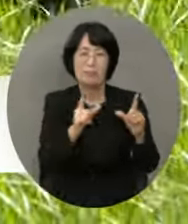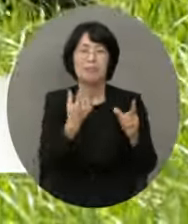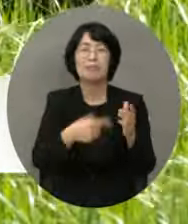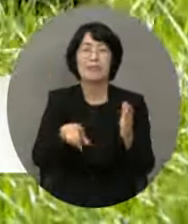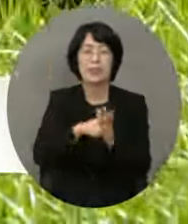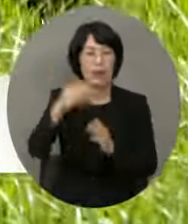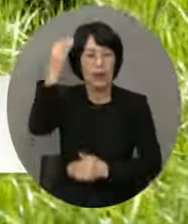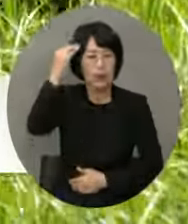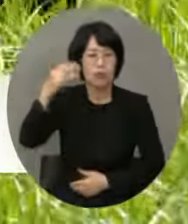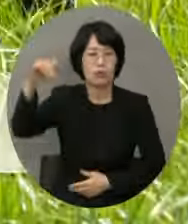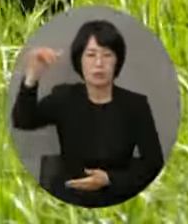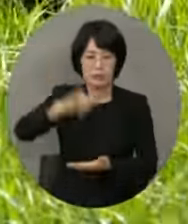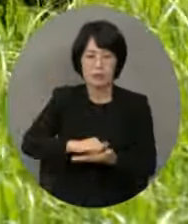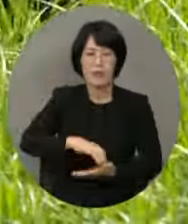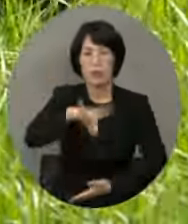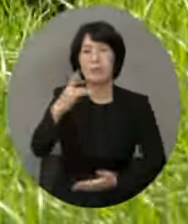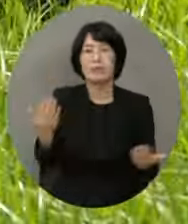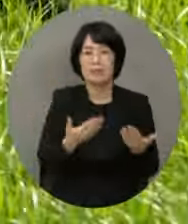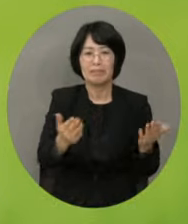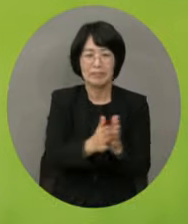처음으로 한국에서 일해보기로 했습니다.